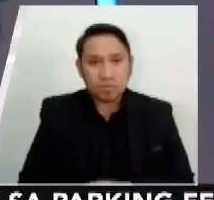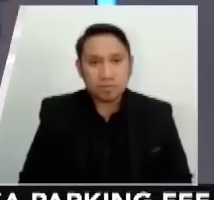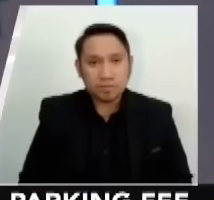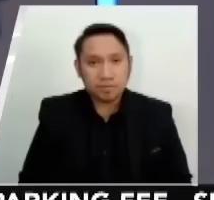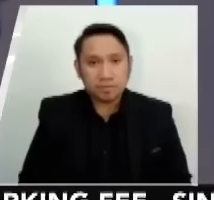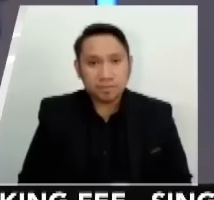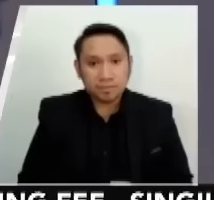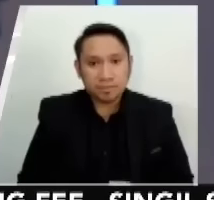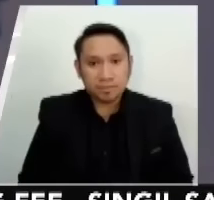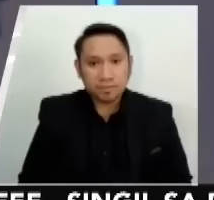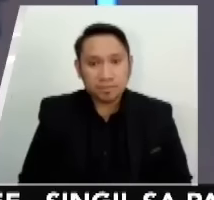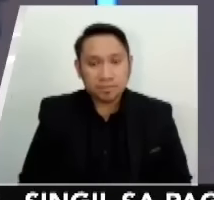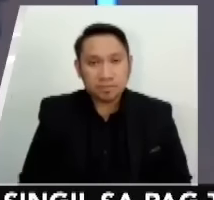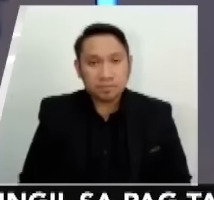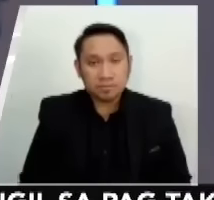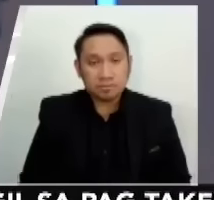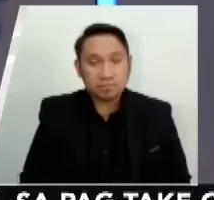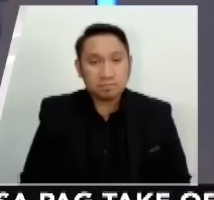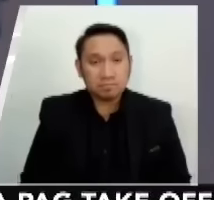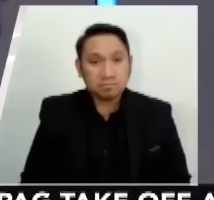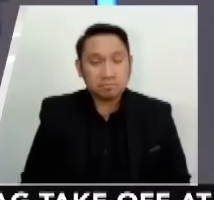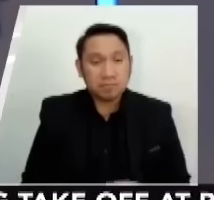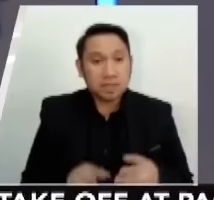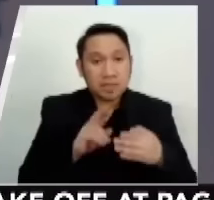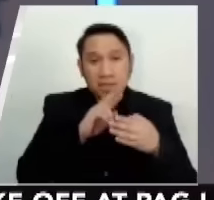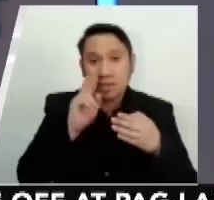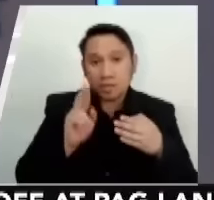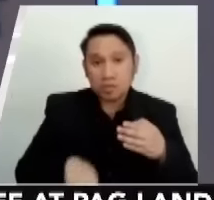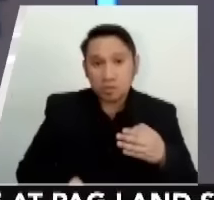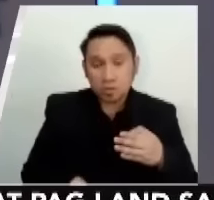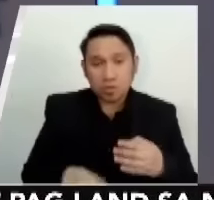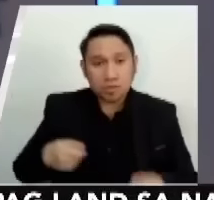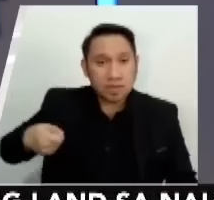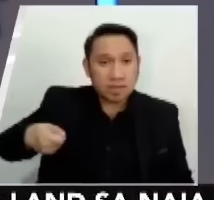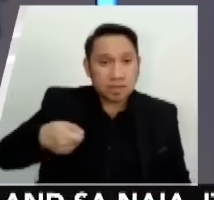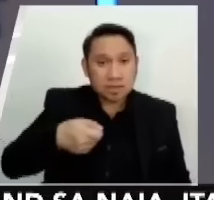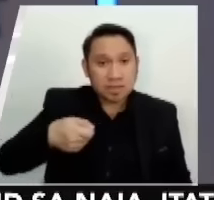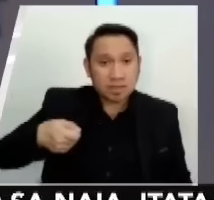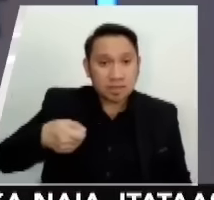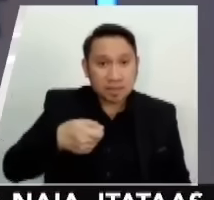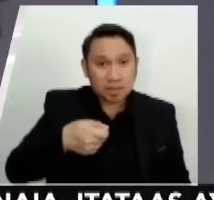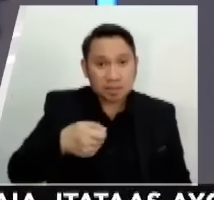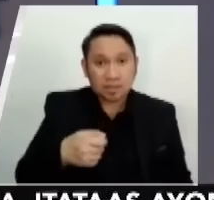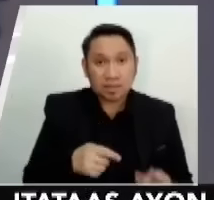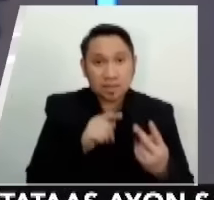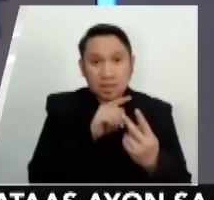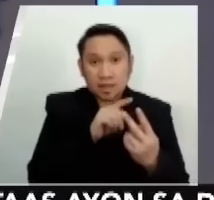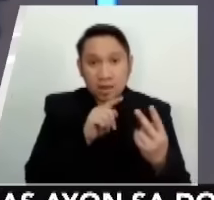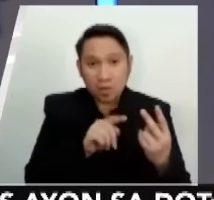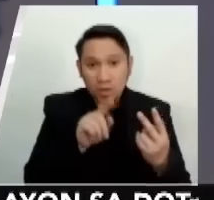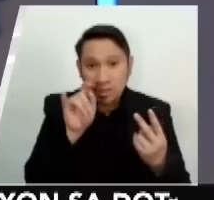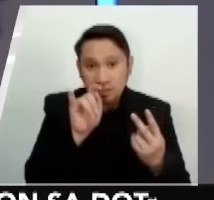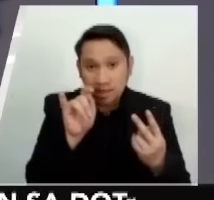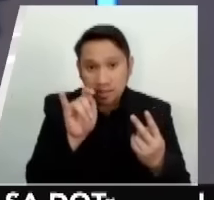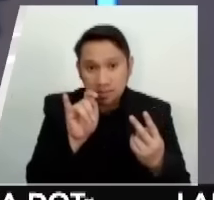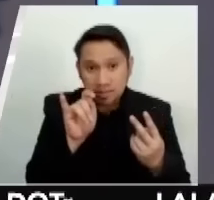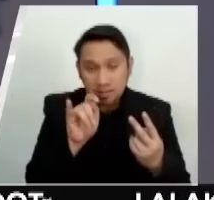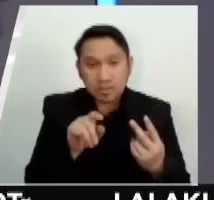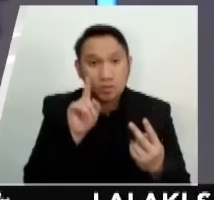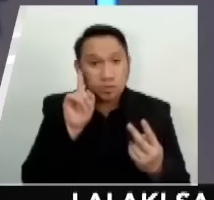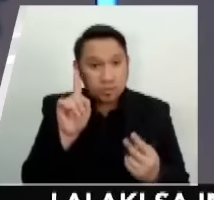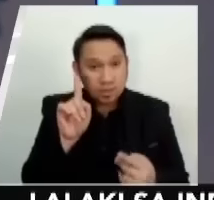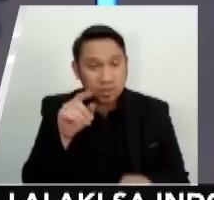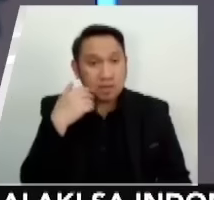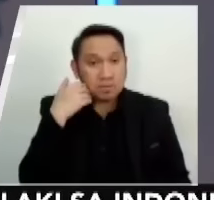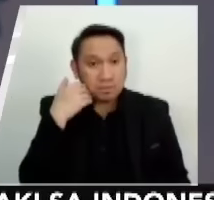humantong sa saksaka ng away ng dalawang taxi driver sa Baguio City. Patay ang isa sa kanila na pinagtulungan